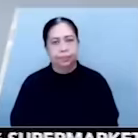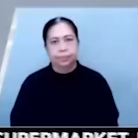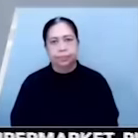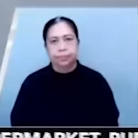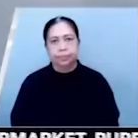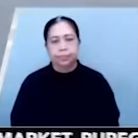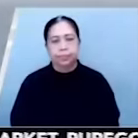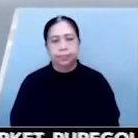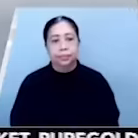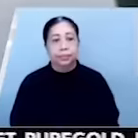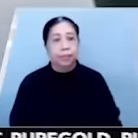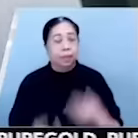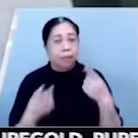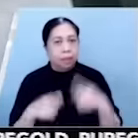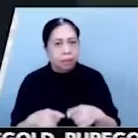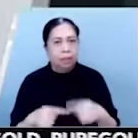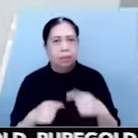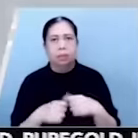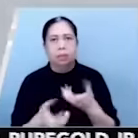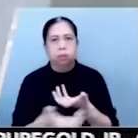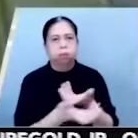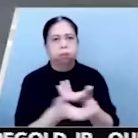Kasunod ng bagong pambobomba ng tubig,